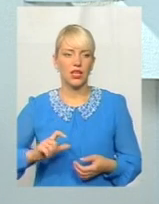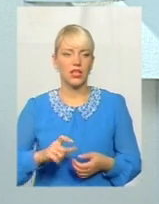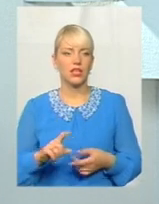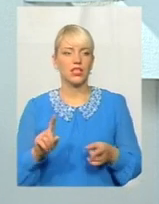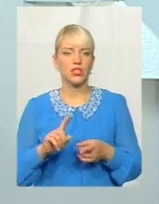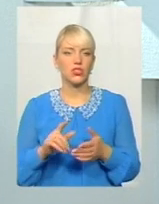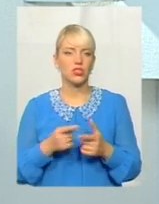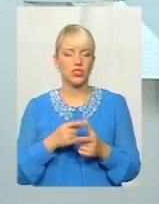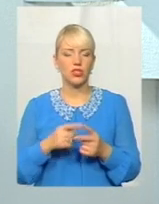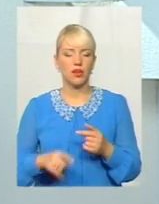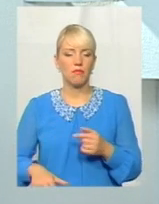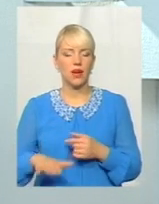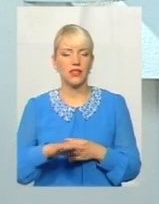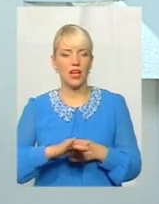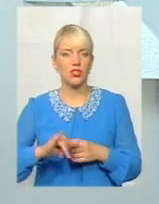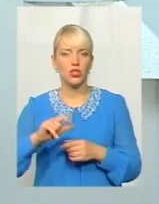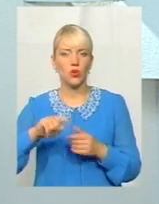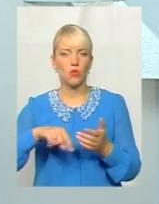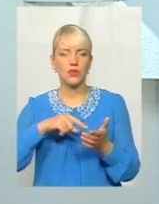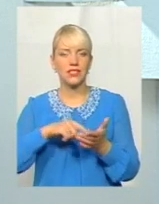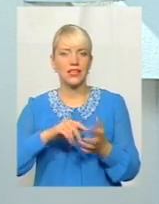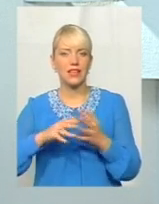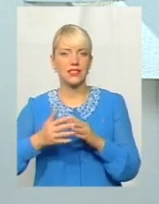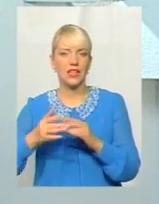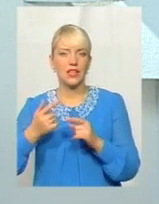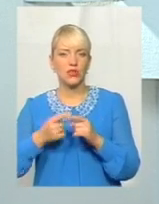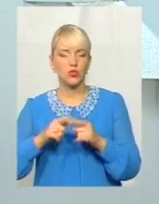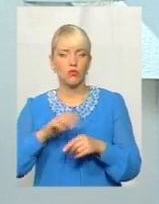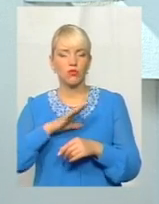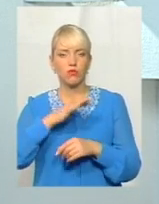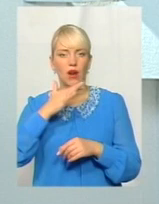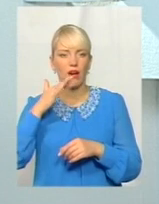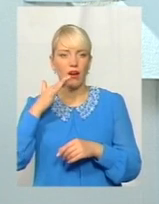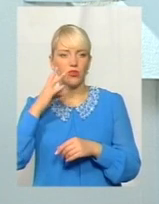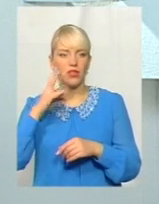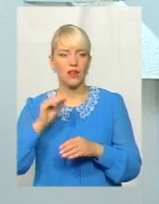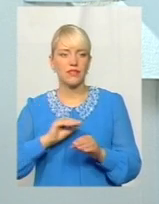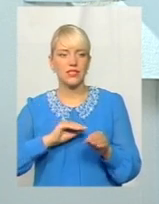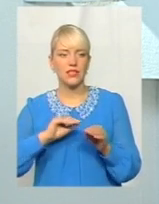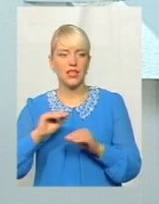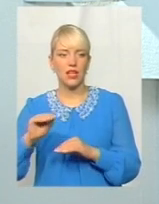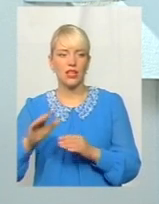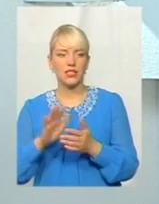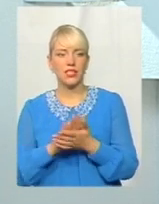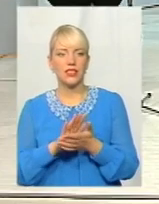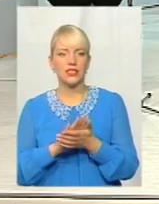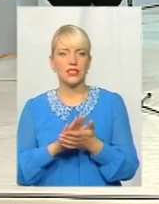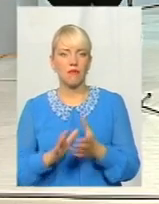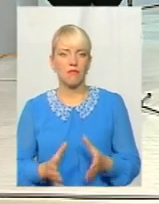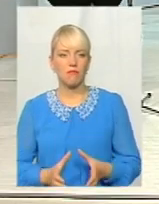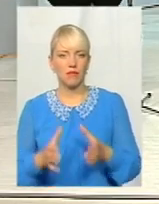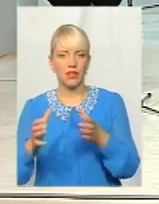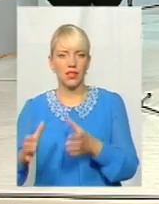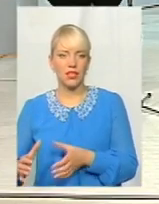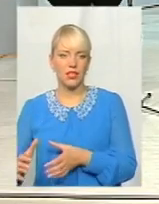чи майданчики в містах і селах. Дуже багато було цього також на встановлення смітників. Ну, я так